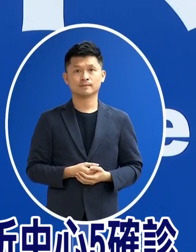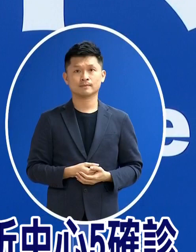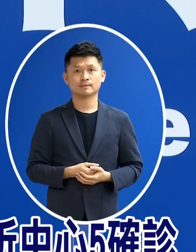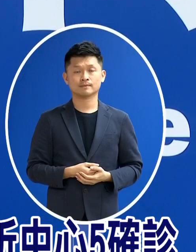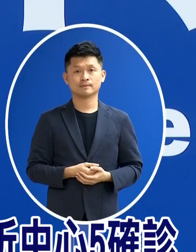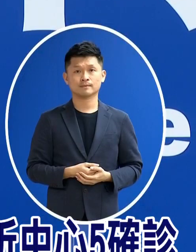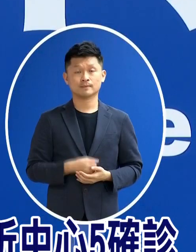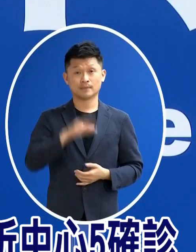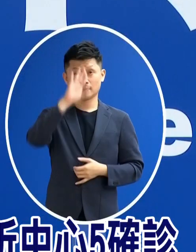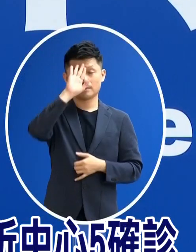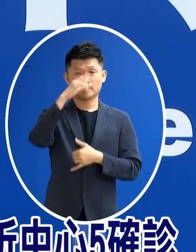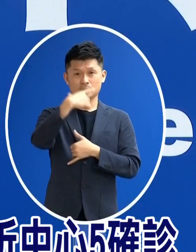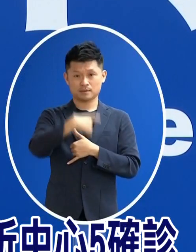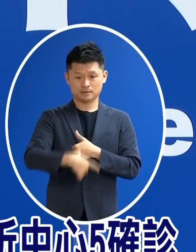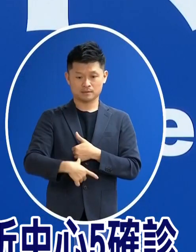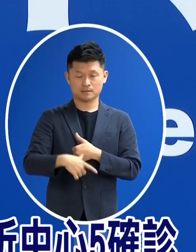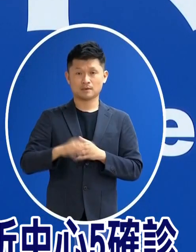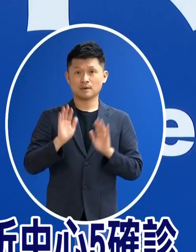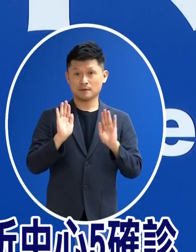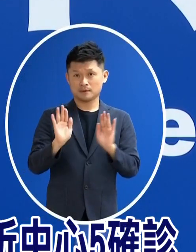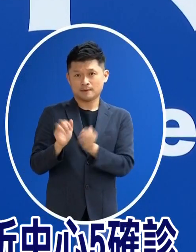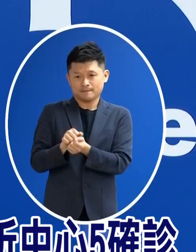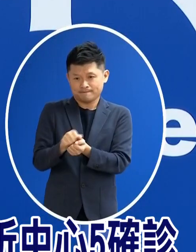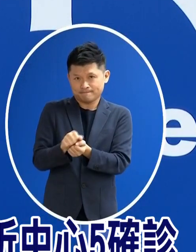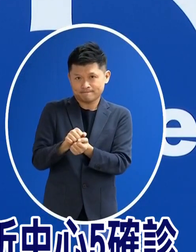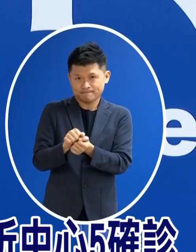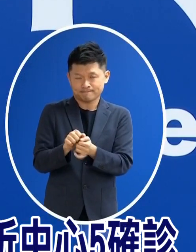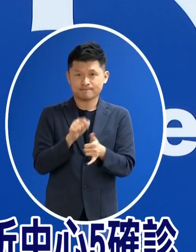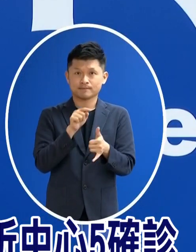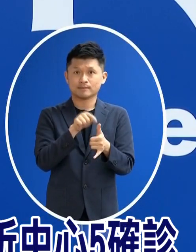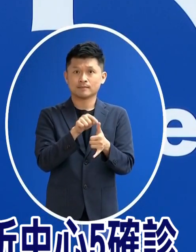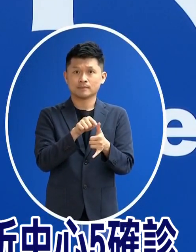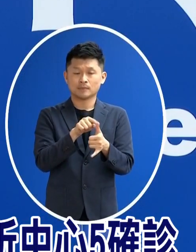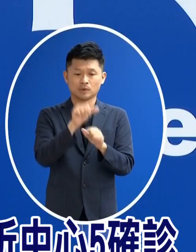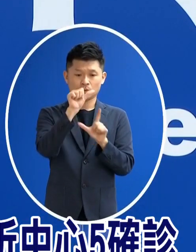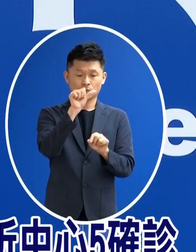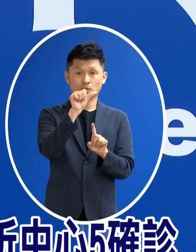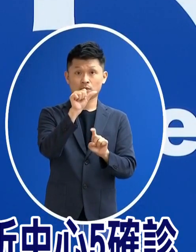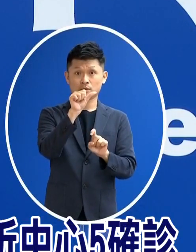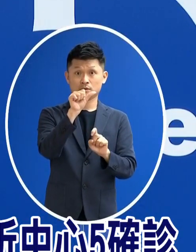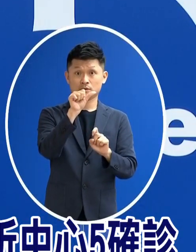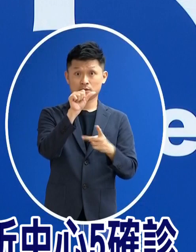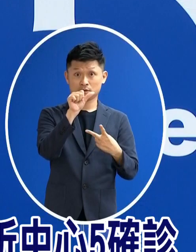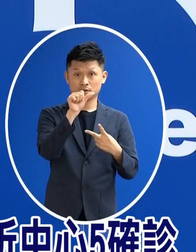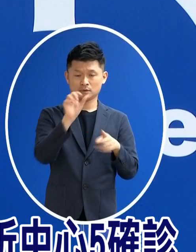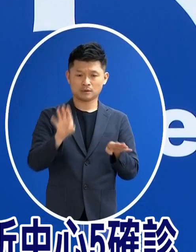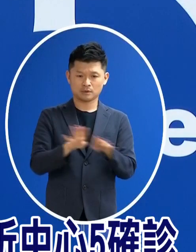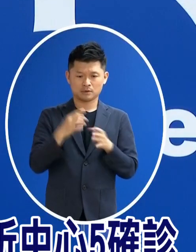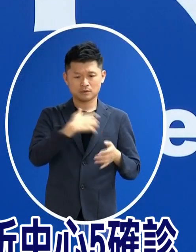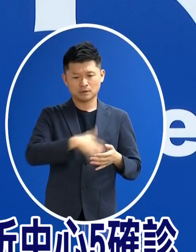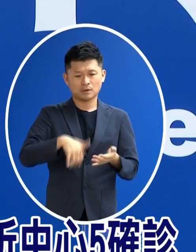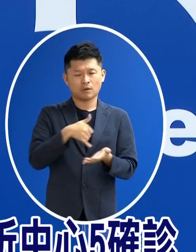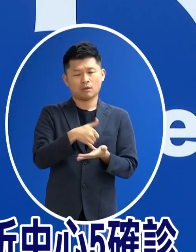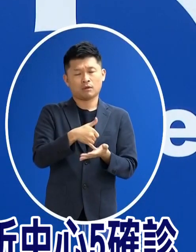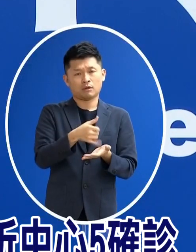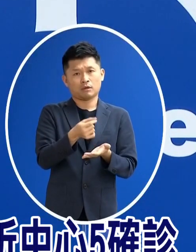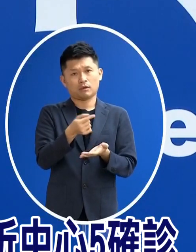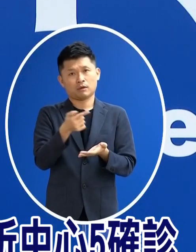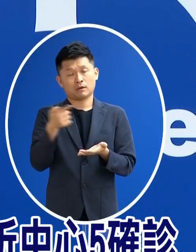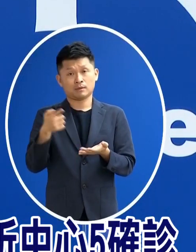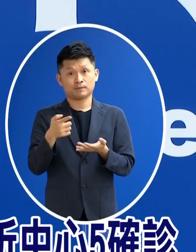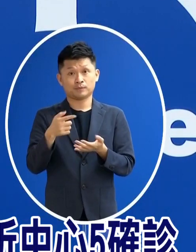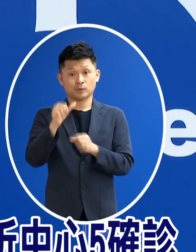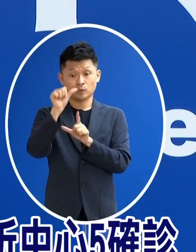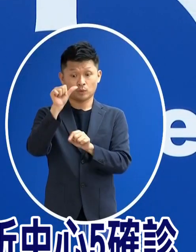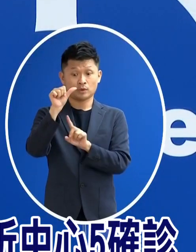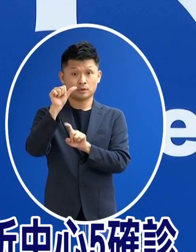病患本身有一位洗肾的病患呢，是在5月12号开始有一些虚弱的症状，